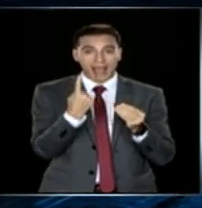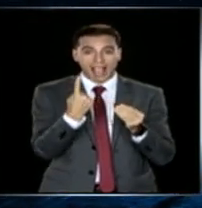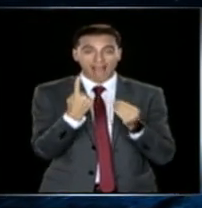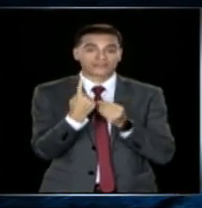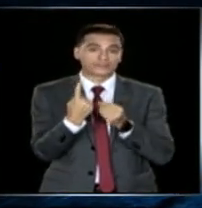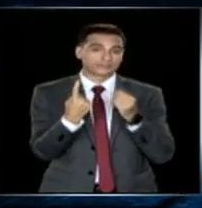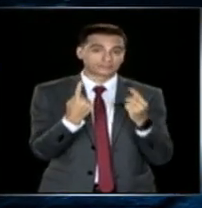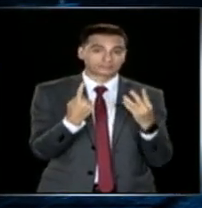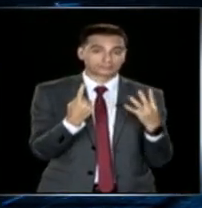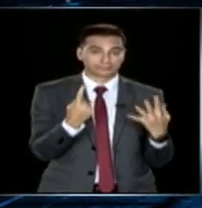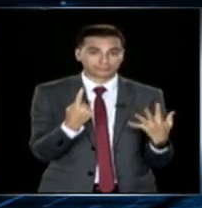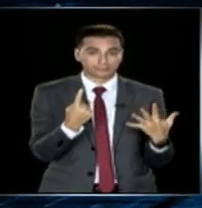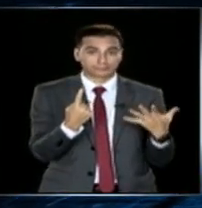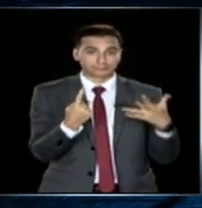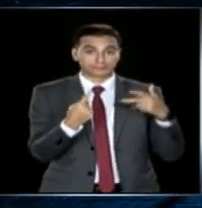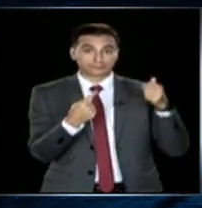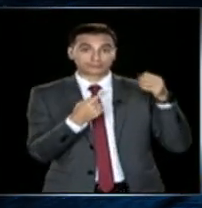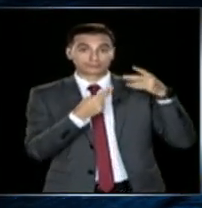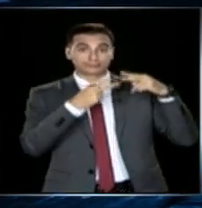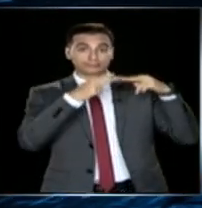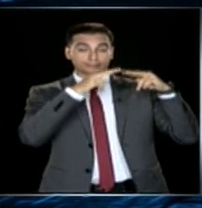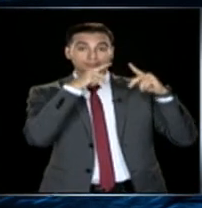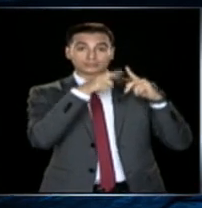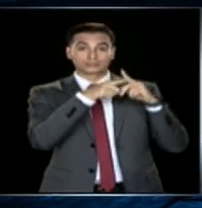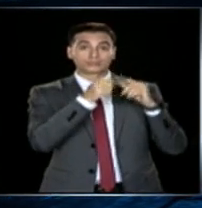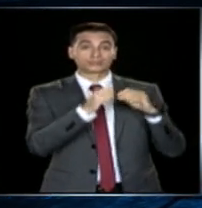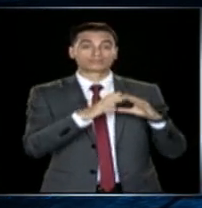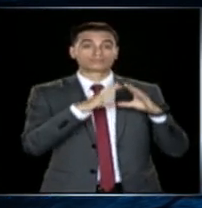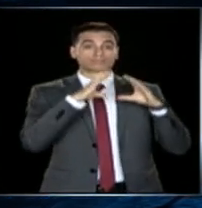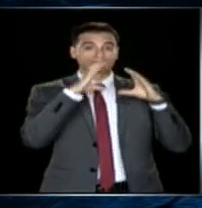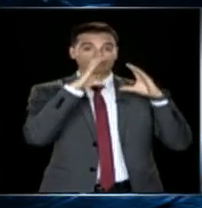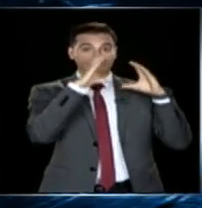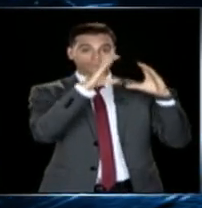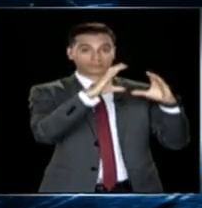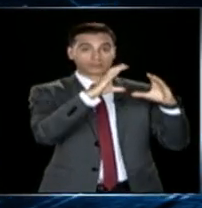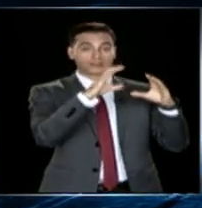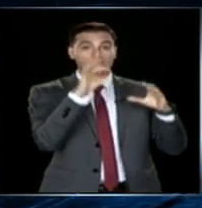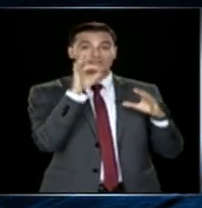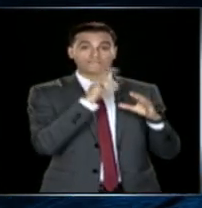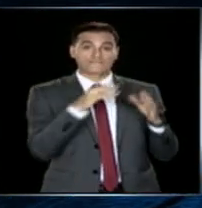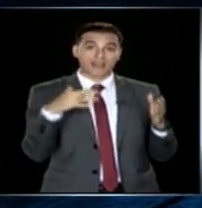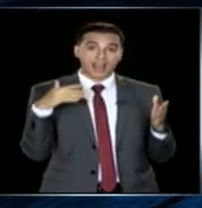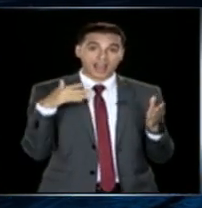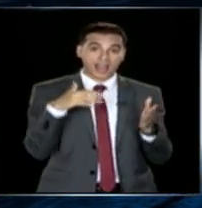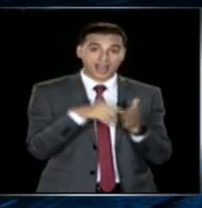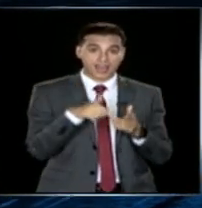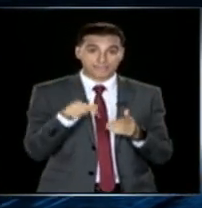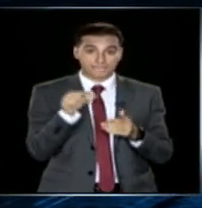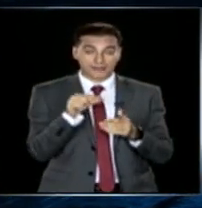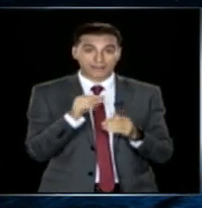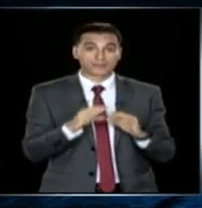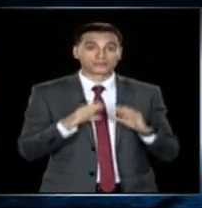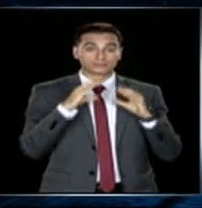جنيه، وحيتضاعف الرقم وصولاً للمباراة النهائية. جميع المبالغ المالية في نهاية الموسم سوف